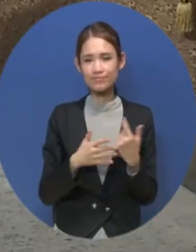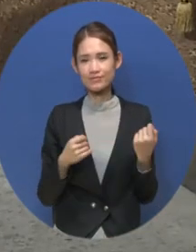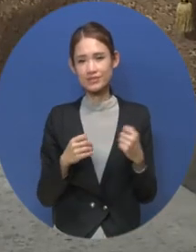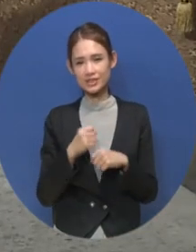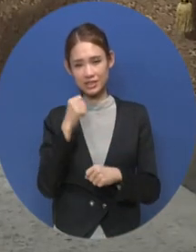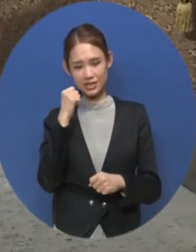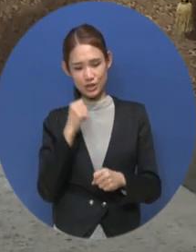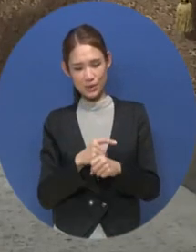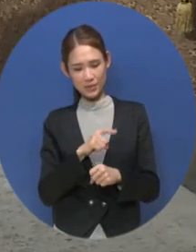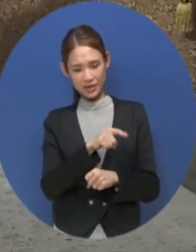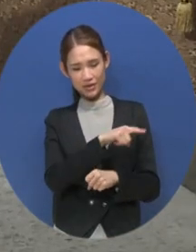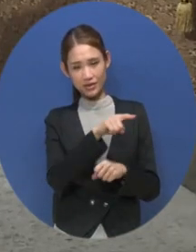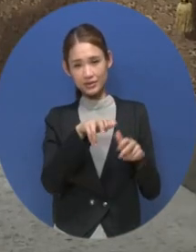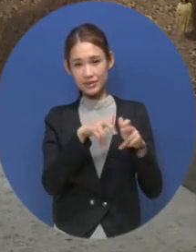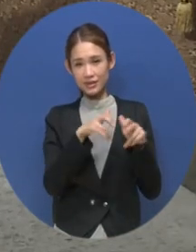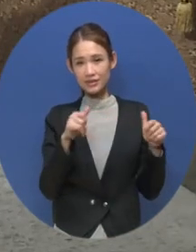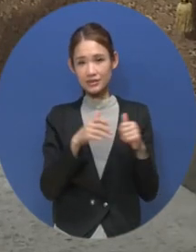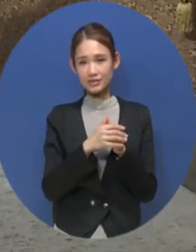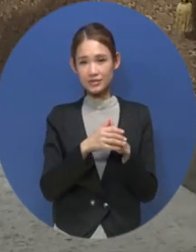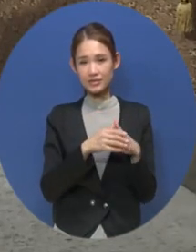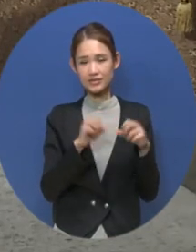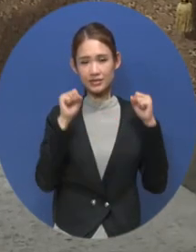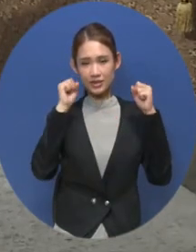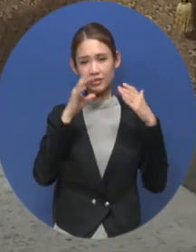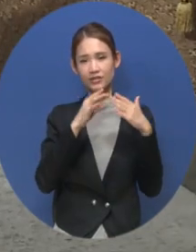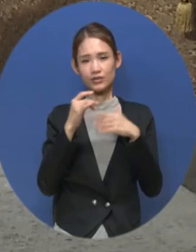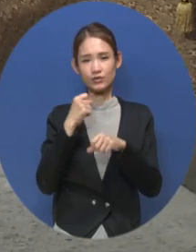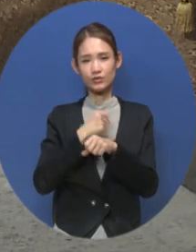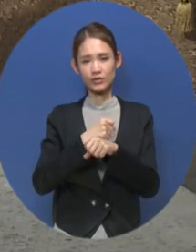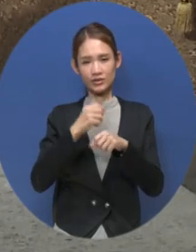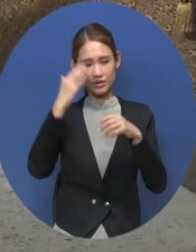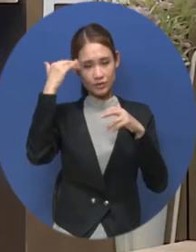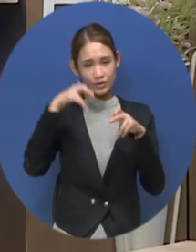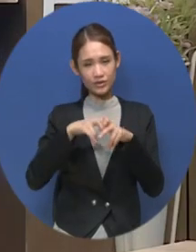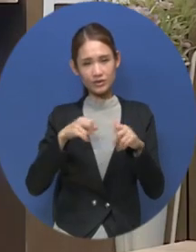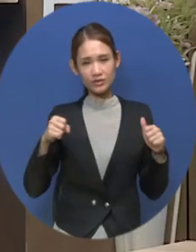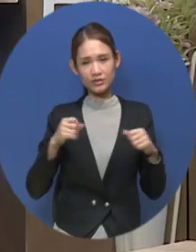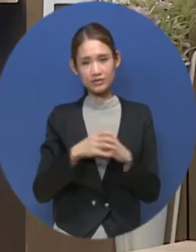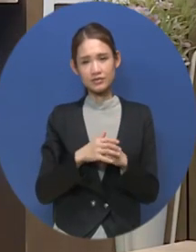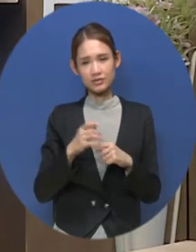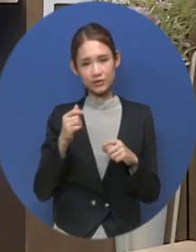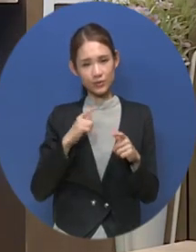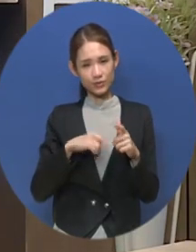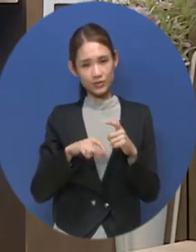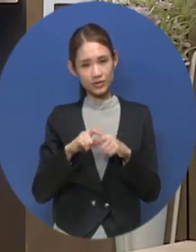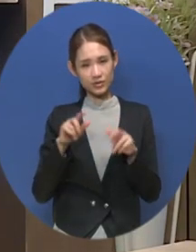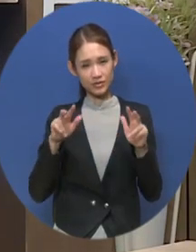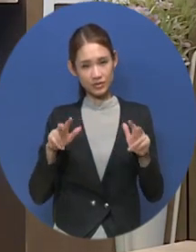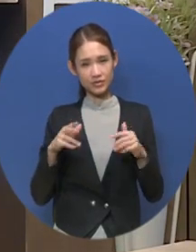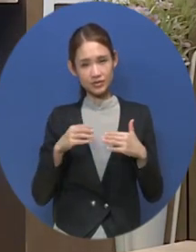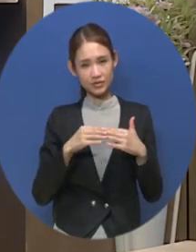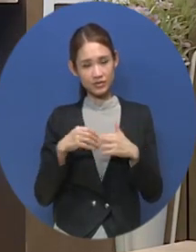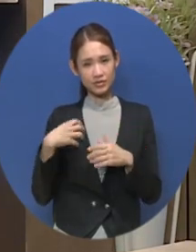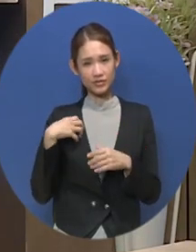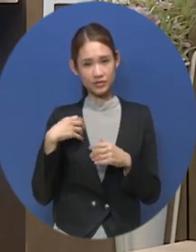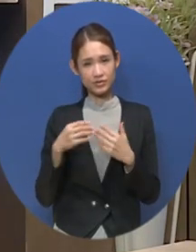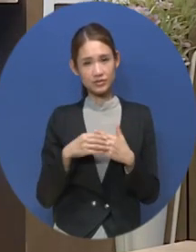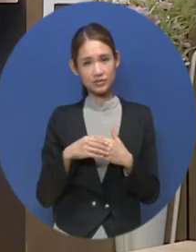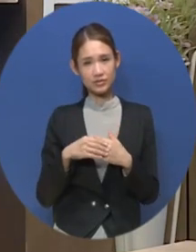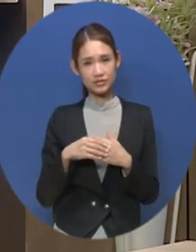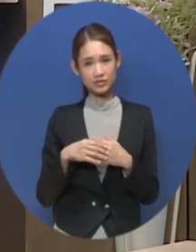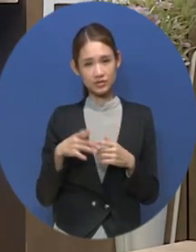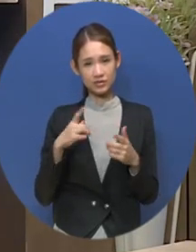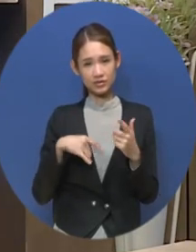이미 이 장애인 예. 체육을 선도하고 있는 이 한국의 장애인 체육이지만 좀 더 지금의 이 리더로서의 역할을